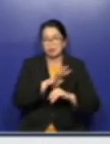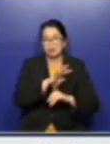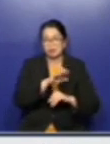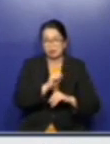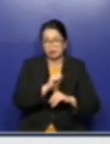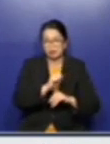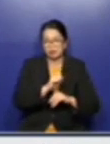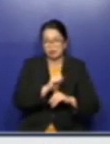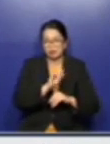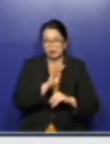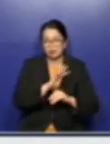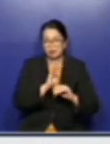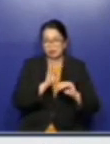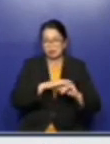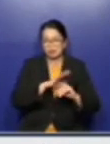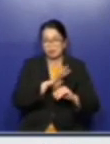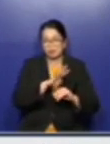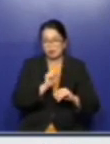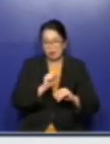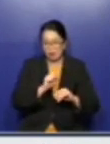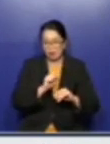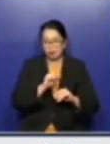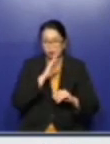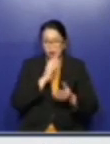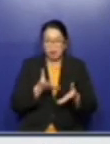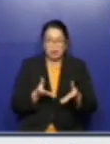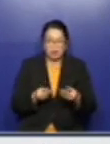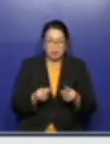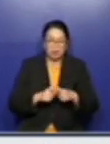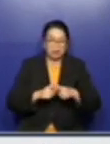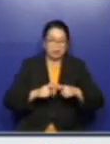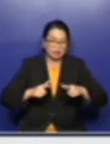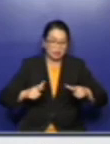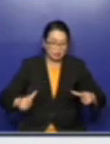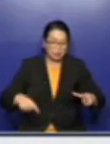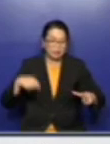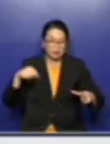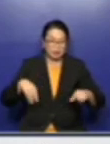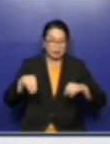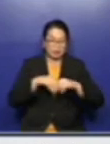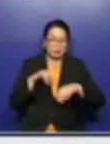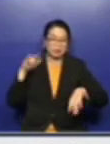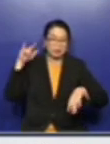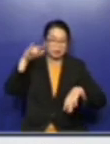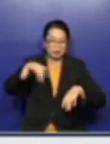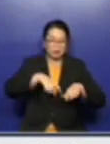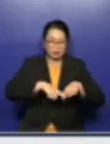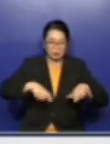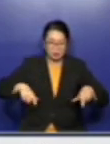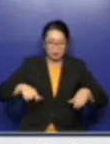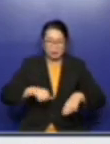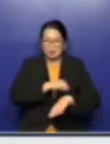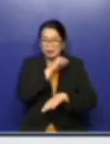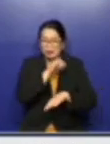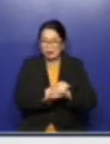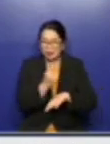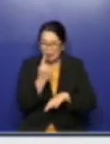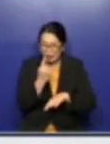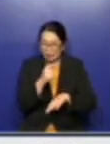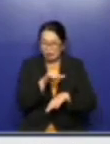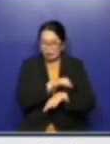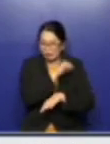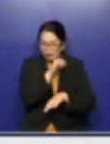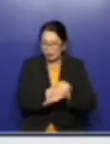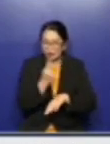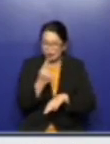PBS ครับหมายความว่าที่ดินที่ท่านอยู่ตรงริมถนนวิภาวดีรังสิตเนี่ยท่านอยู่เพียงแค่1ไร่เนี่ยนะฮะ1ไร่เท่านั้